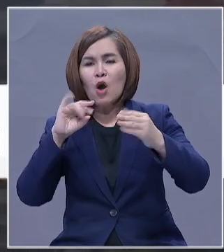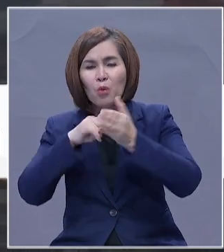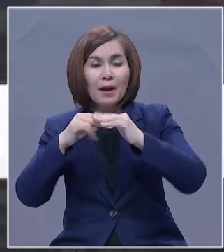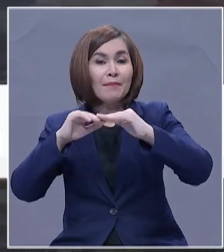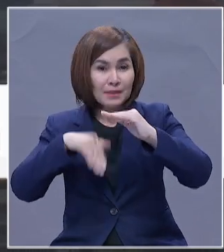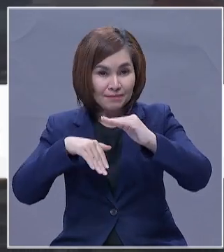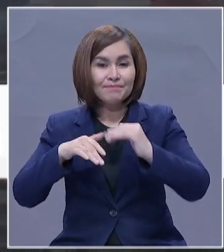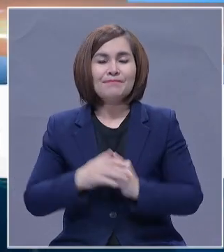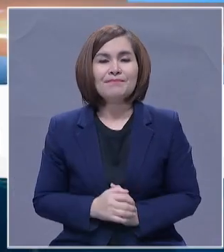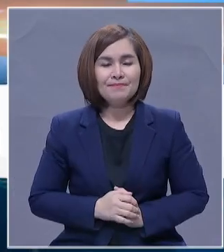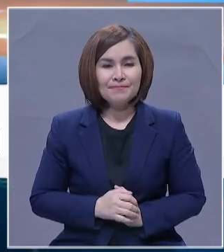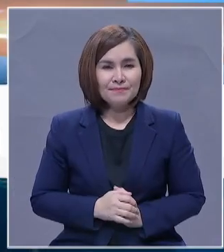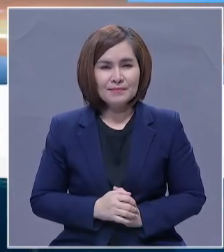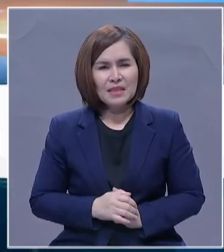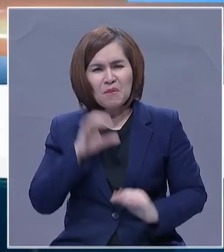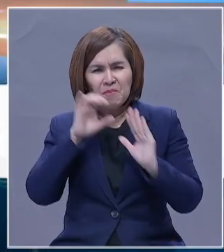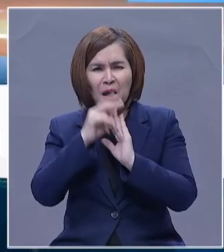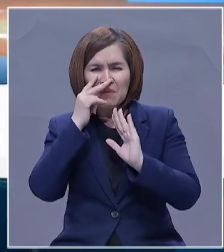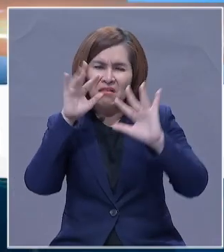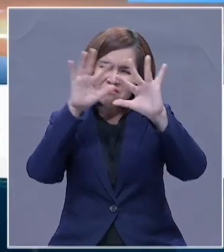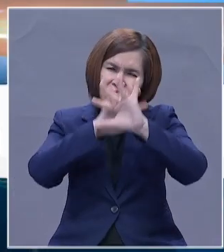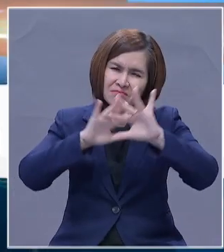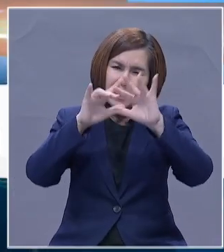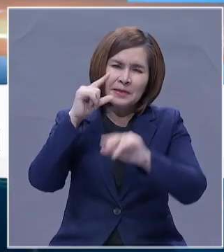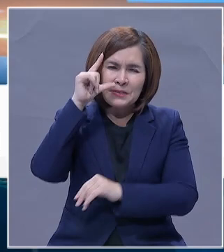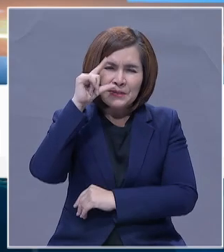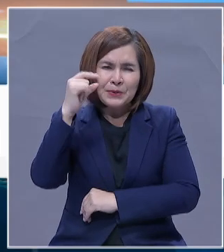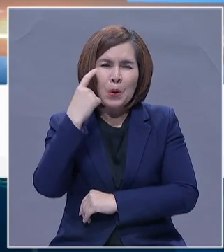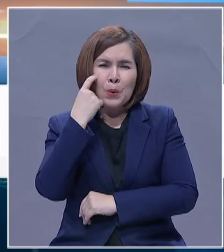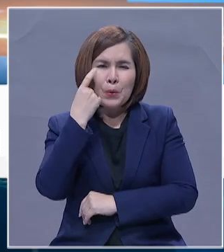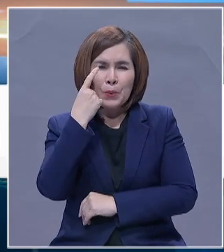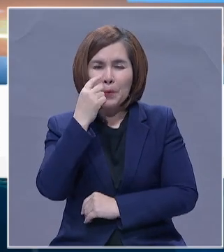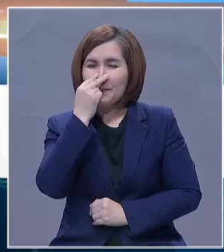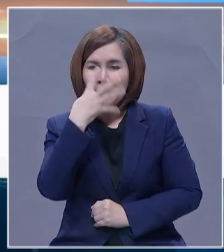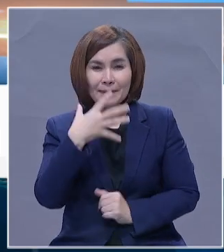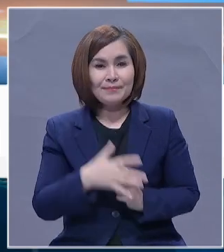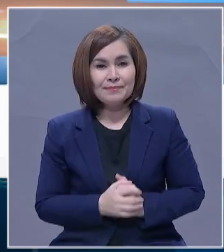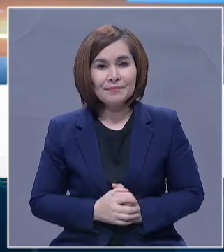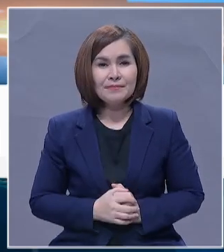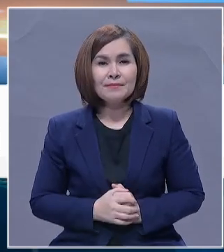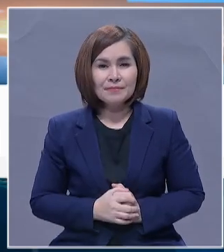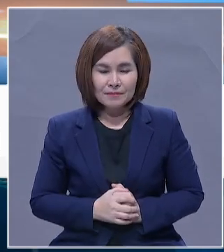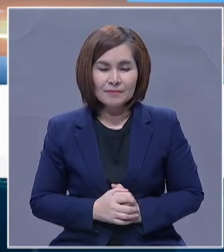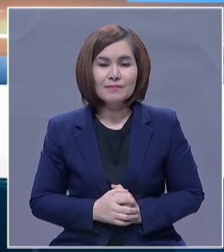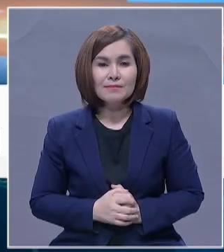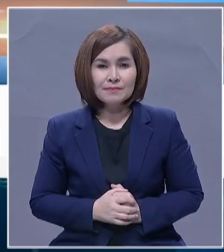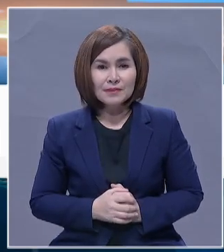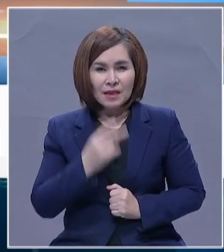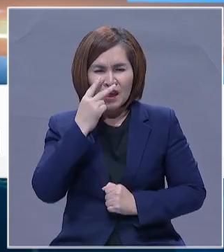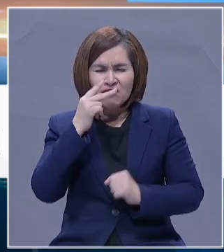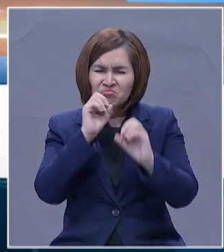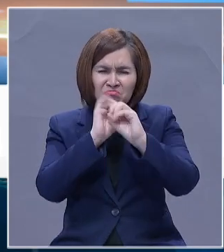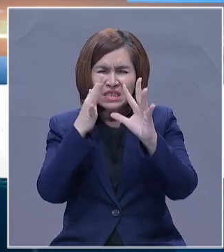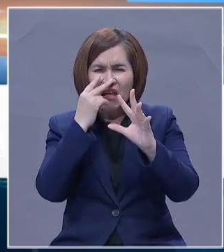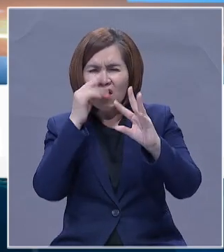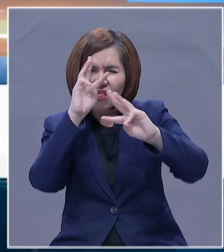ต่อลูกบาทเมตแต่ว่าถ้าดูจากภาพนะตอนนี้เนี่ยมองไปไกลๆเนี่ยก็จะไม่เห็นยอดตึกที่อยู่ไกลซักเท่าไหร่นะก็ยังมีฝุ่น